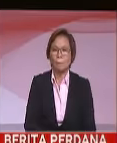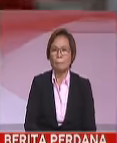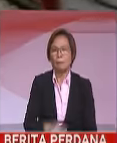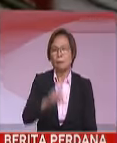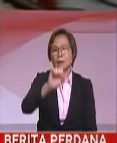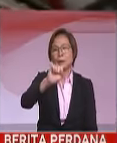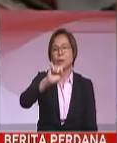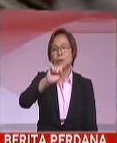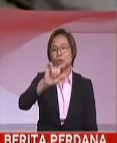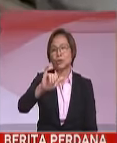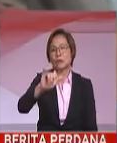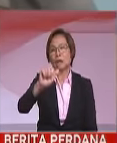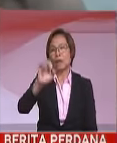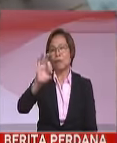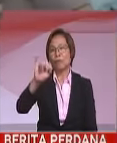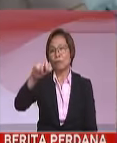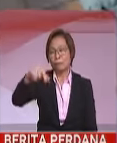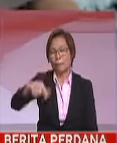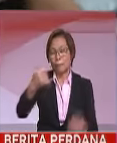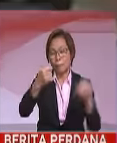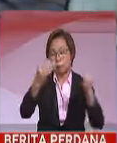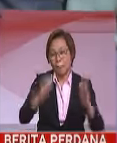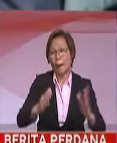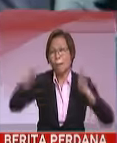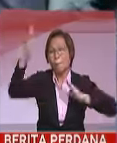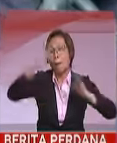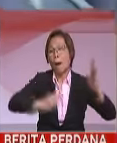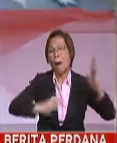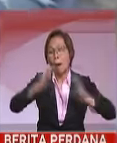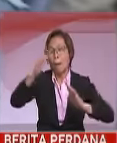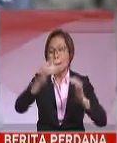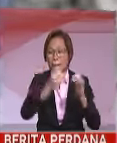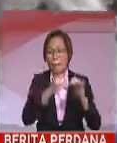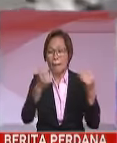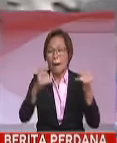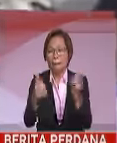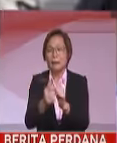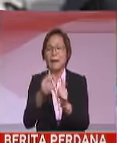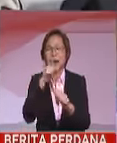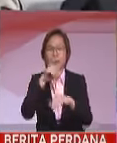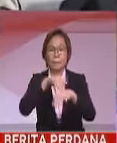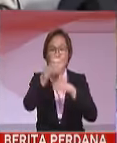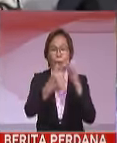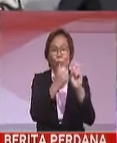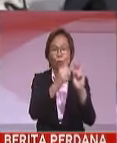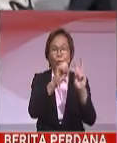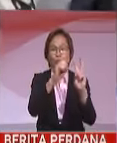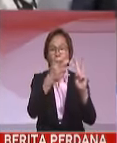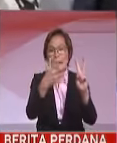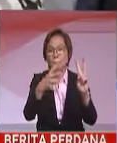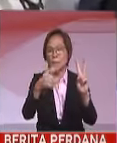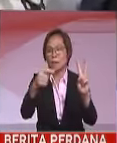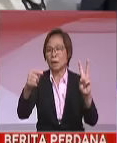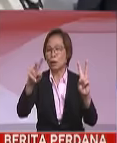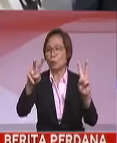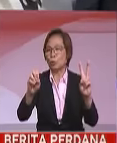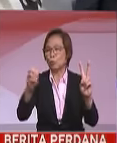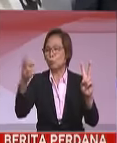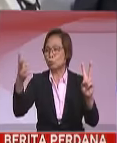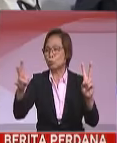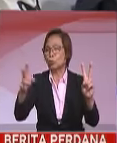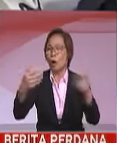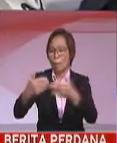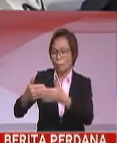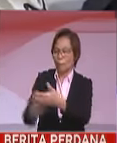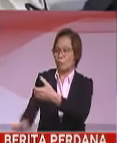Muhammad Syafiq yang juga pemain Harimau Malaya pernah beraksi bersama Kedah pada 2015 hingga 2017 sebelum